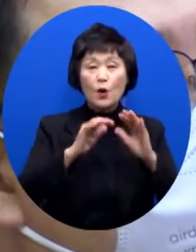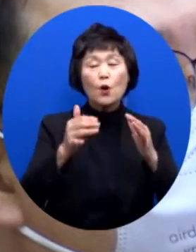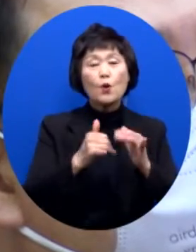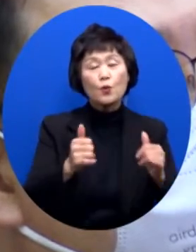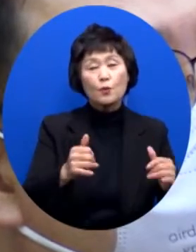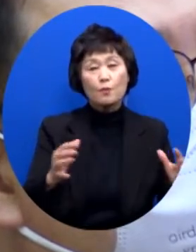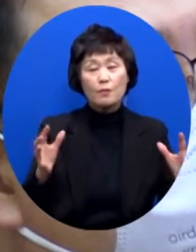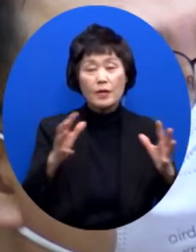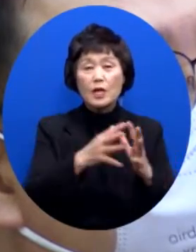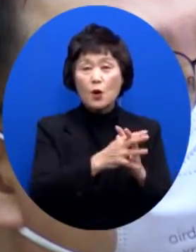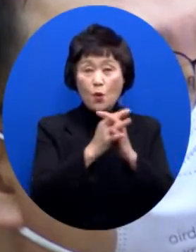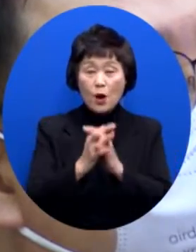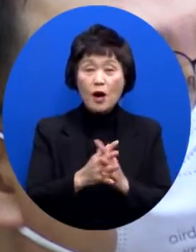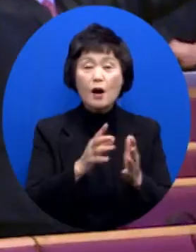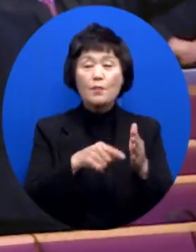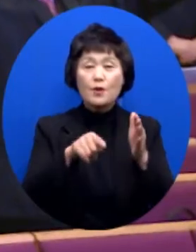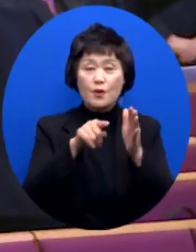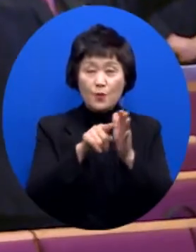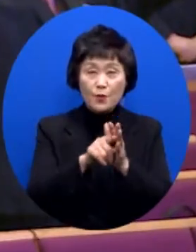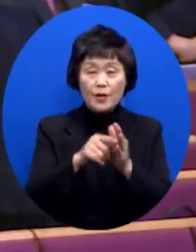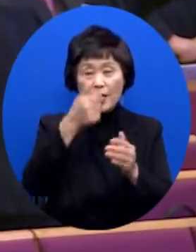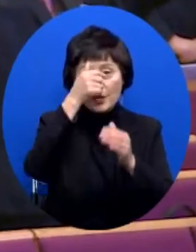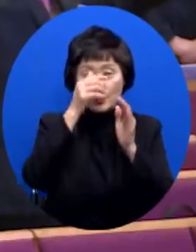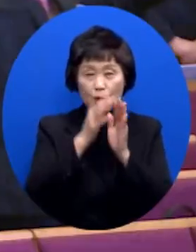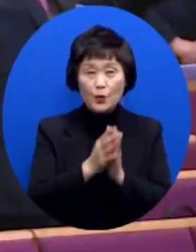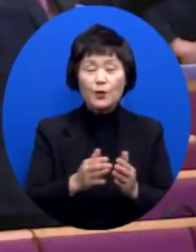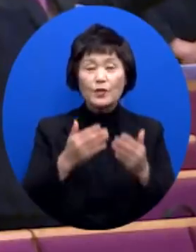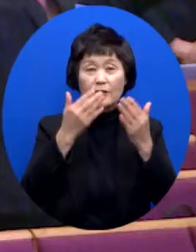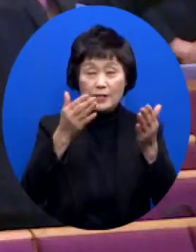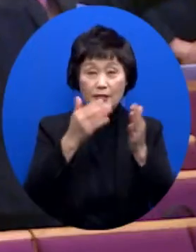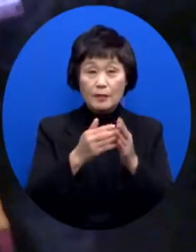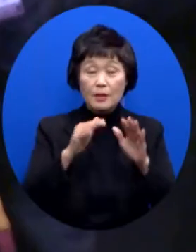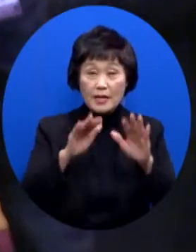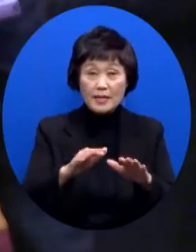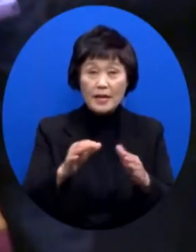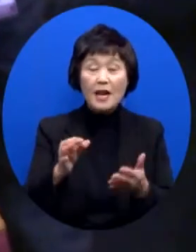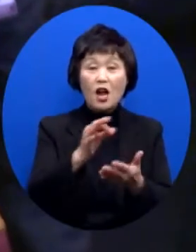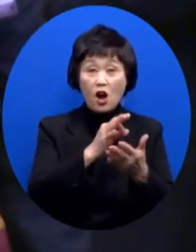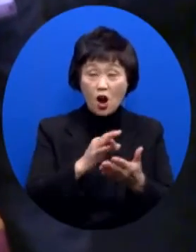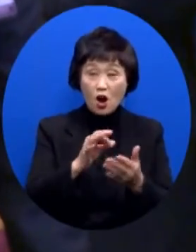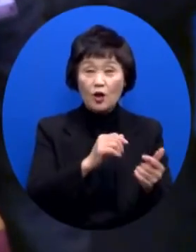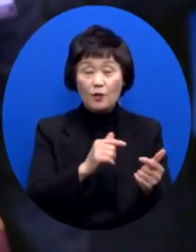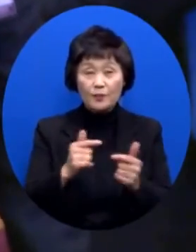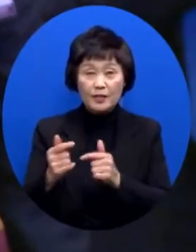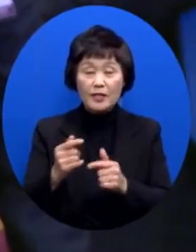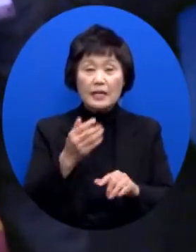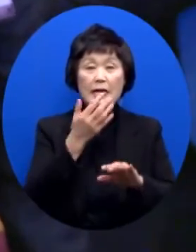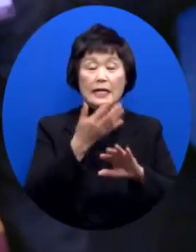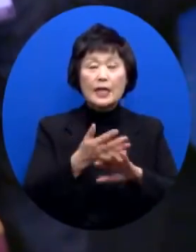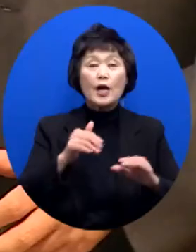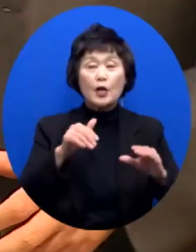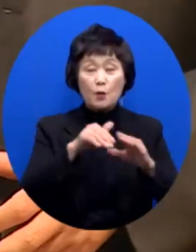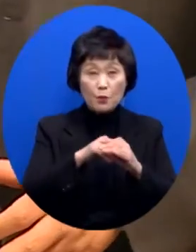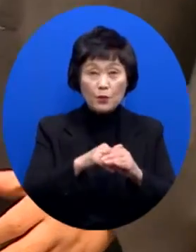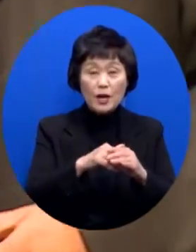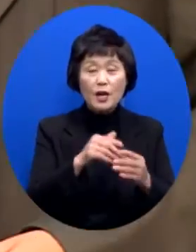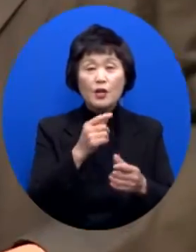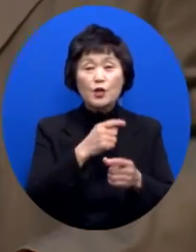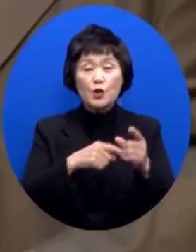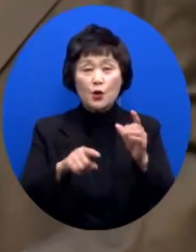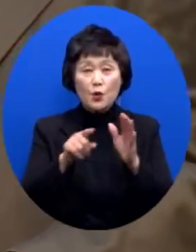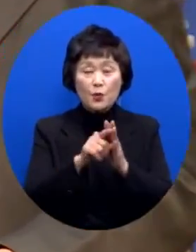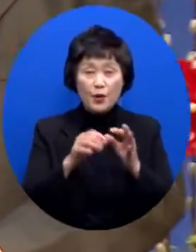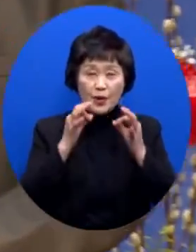등을 위한 특별기도회 가이드 시며 이날 모인 헌금은 다문화 사역을 위해 힘쓰고 있는 안산이 주민 센터에 전달